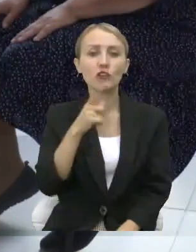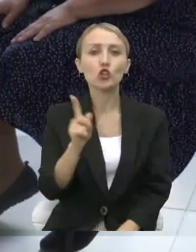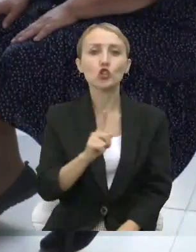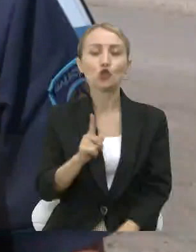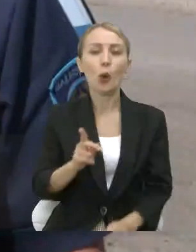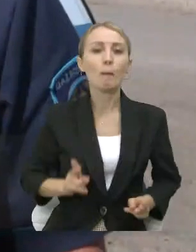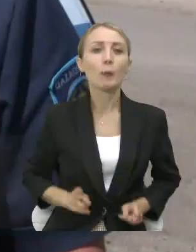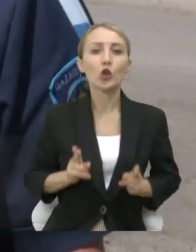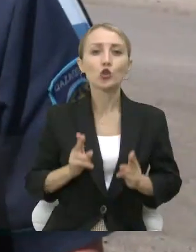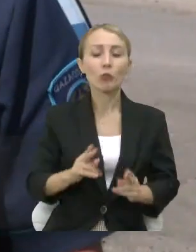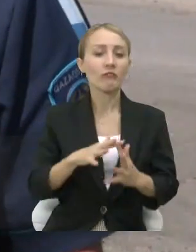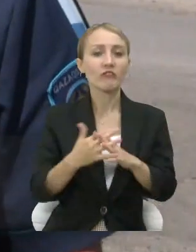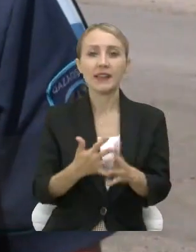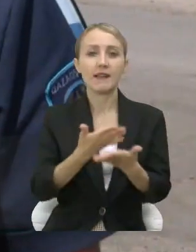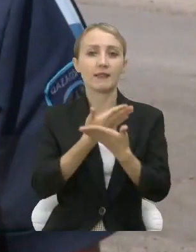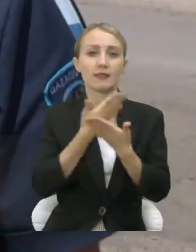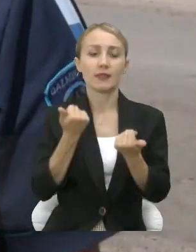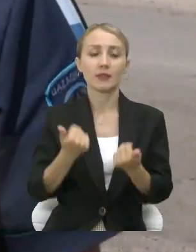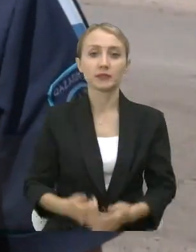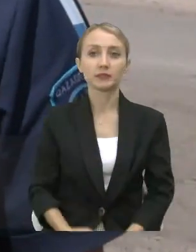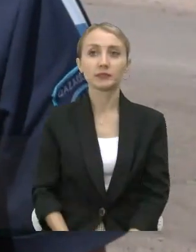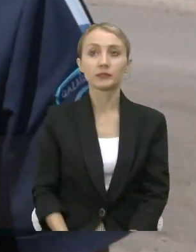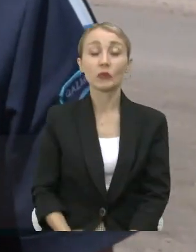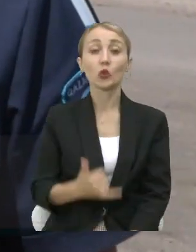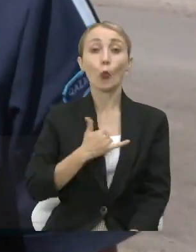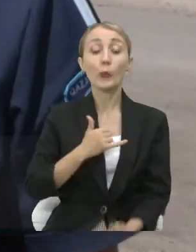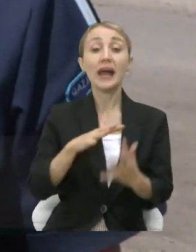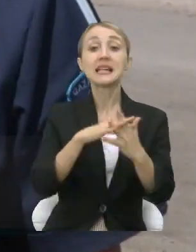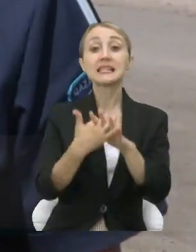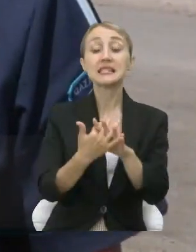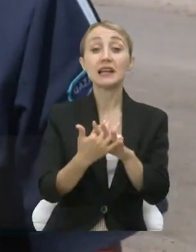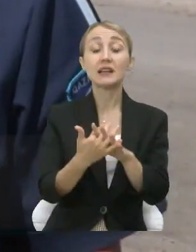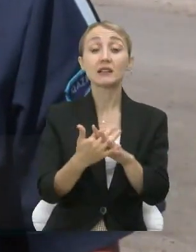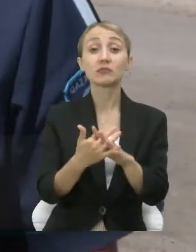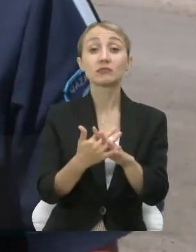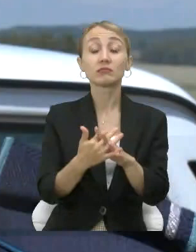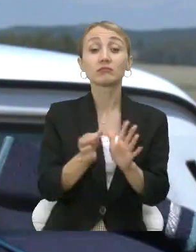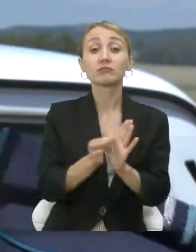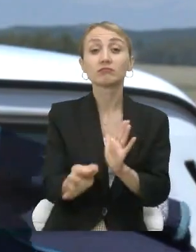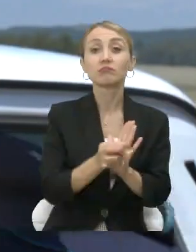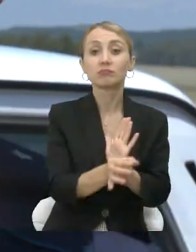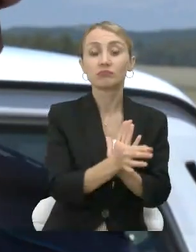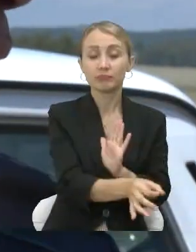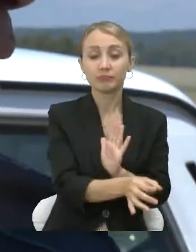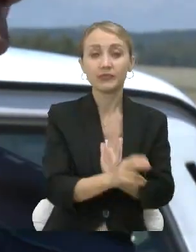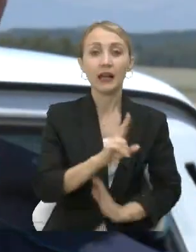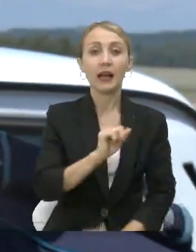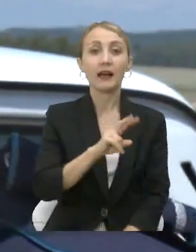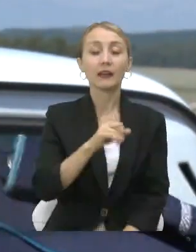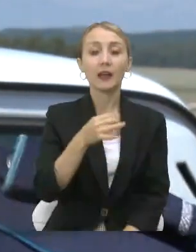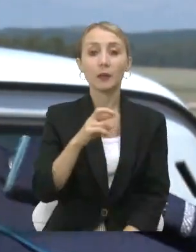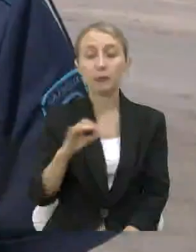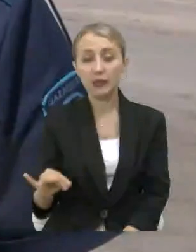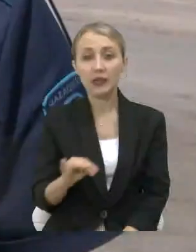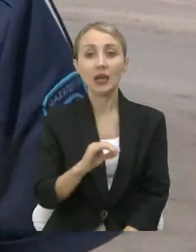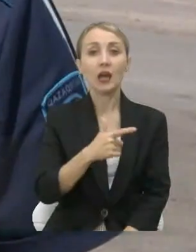стабильная. У меня три сельского округа: Кызылегинский сельский округ, Ханайбийский сельский округ и Маликодунинский